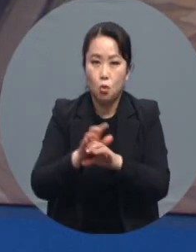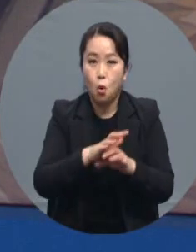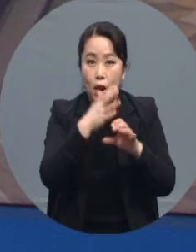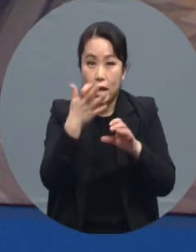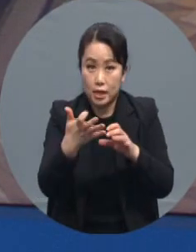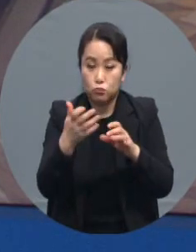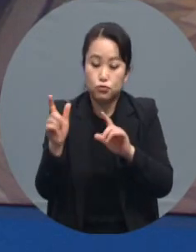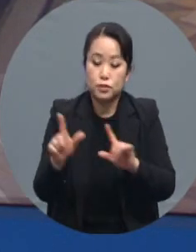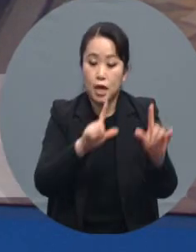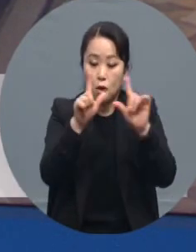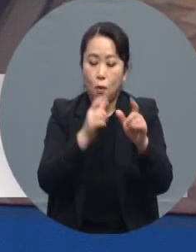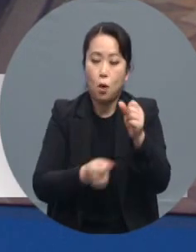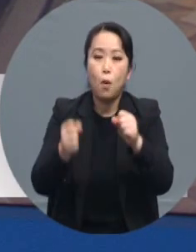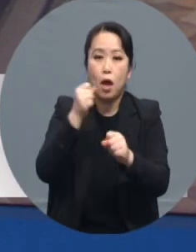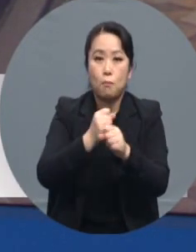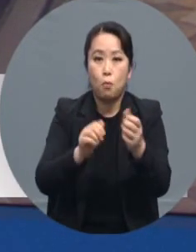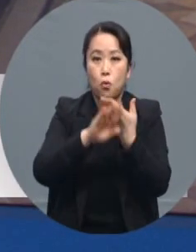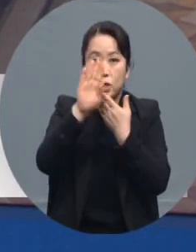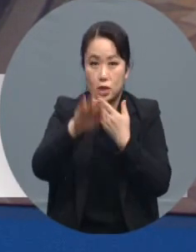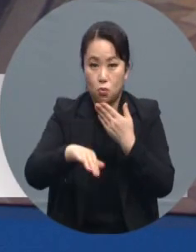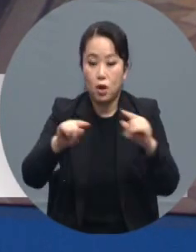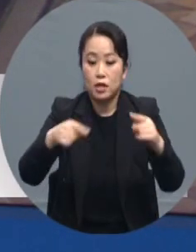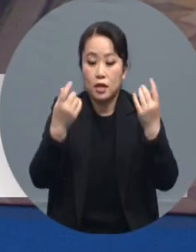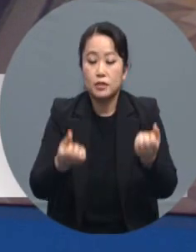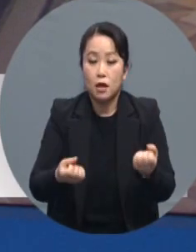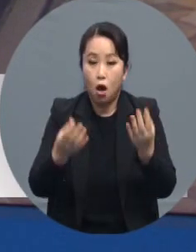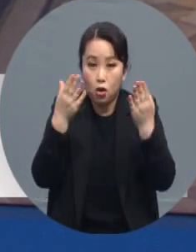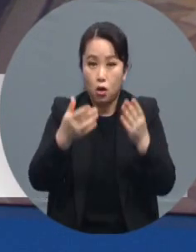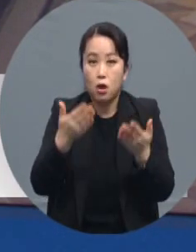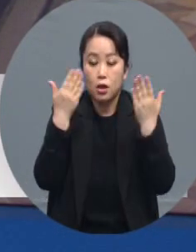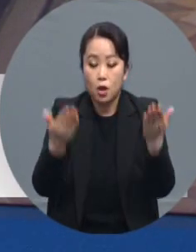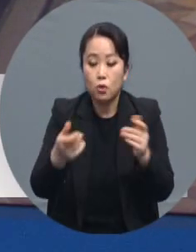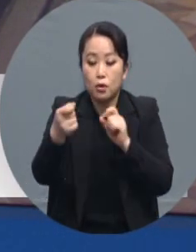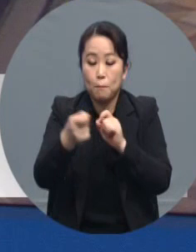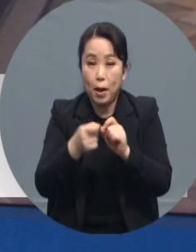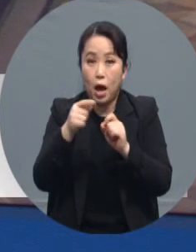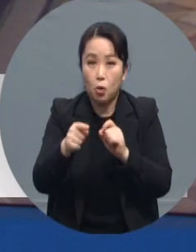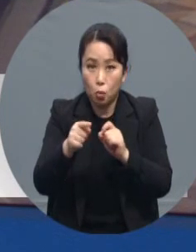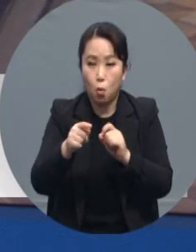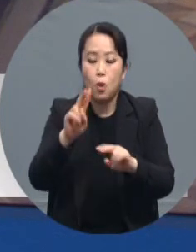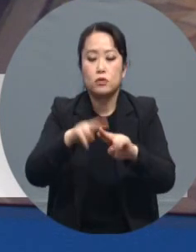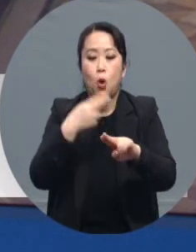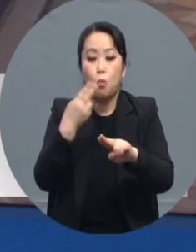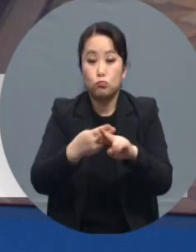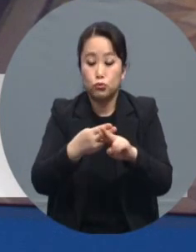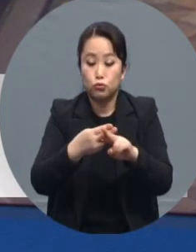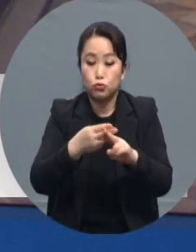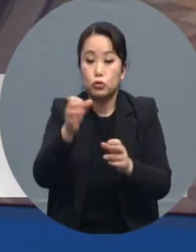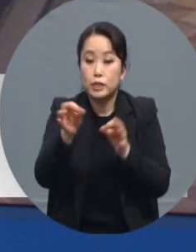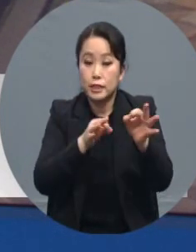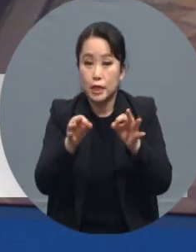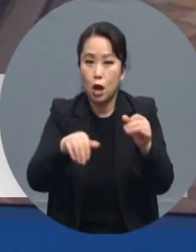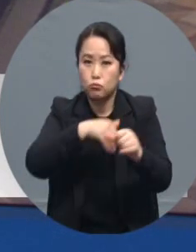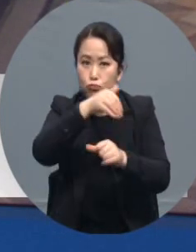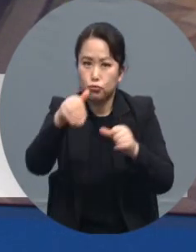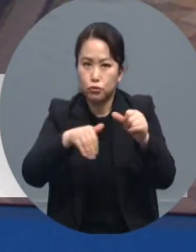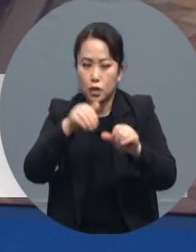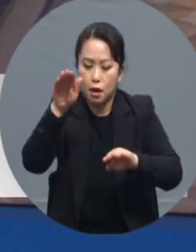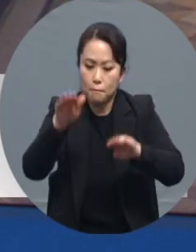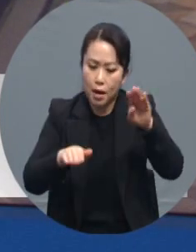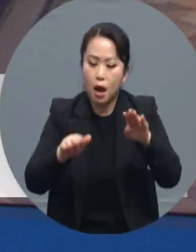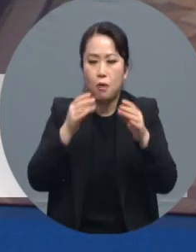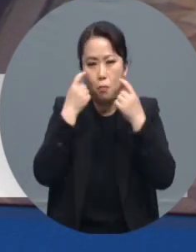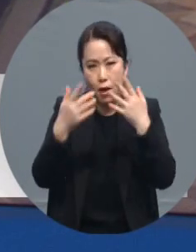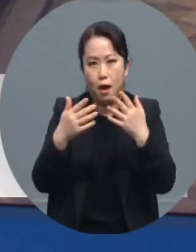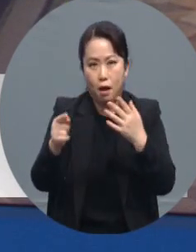코로나19 일상 회복 이후 첫 설 연휴를 앞두고 명절 선물 시장의 양극화가 뚜렷해지고 있습니다. 고물가와